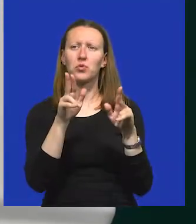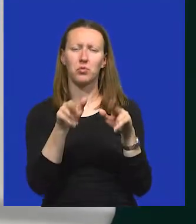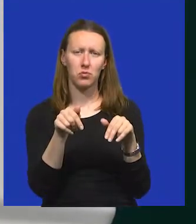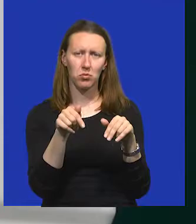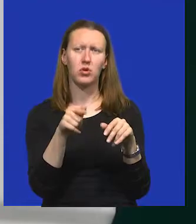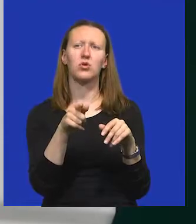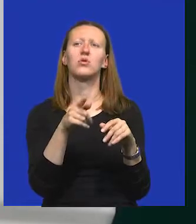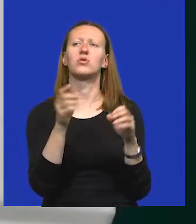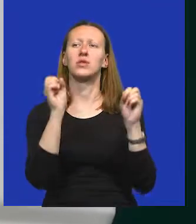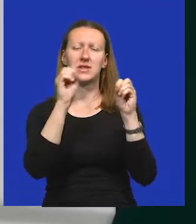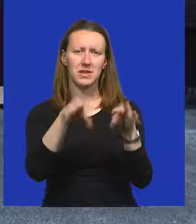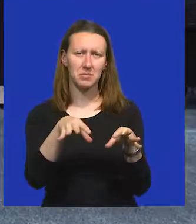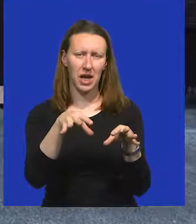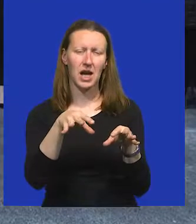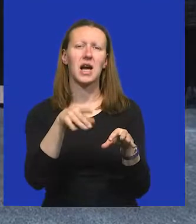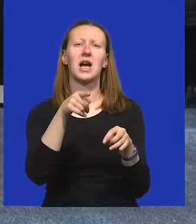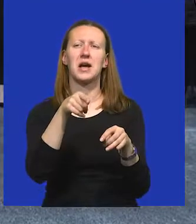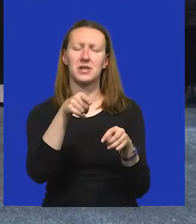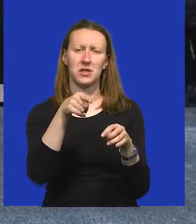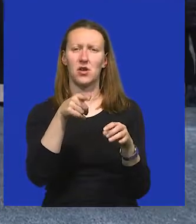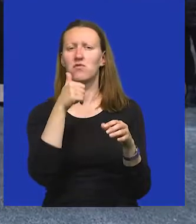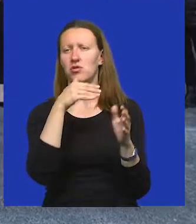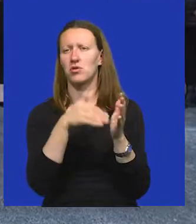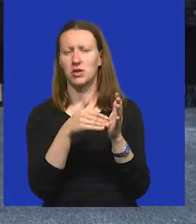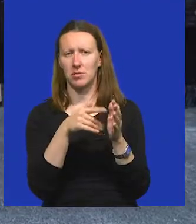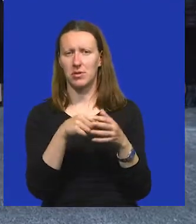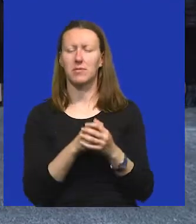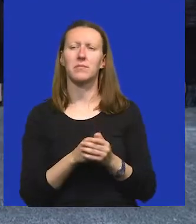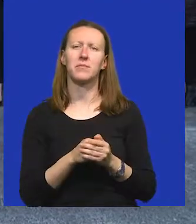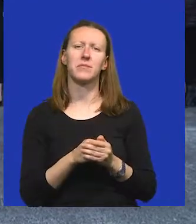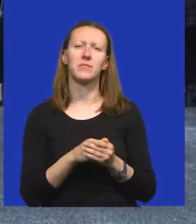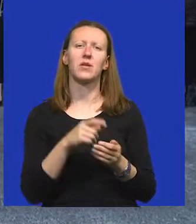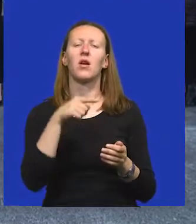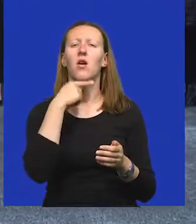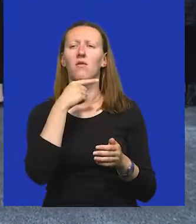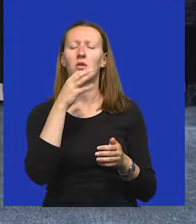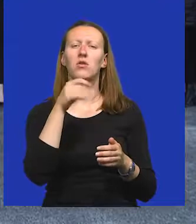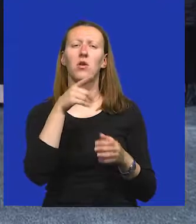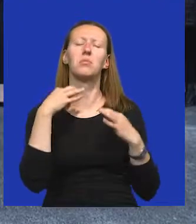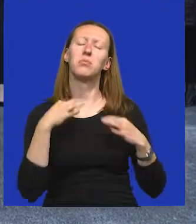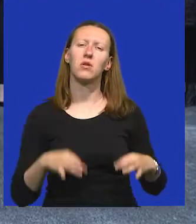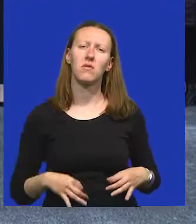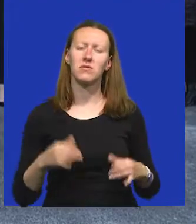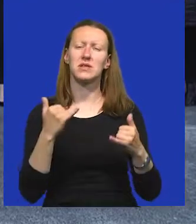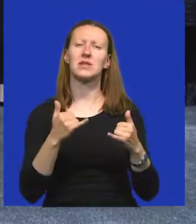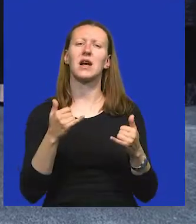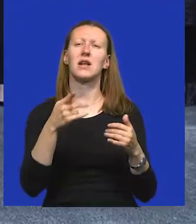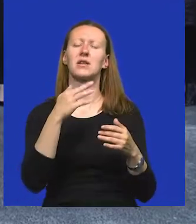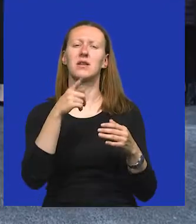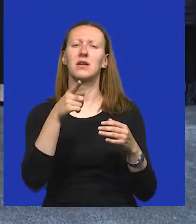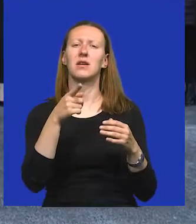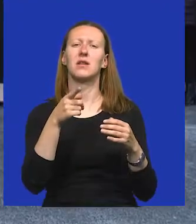qui possono realizzare questo che serve a loro. Ecco. Parlando nel senso professionale